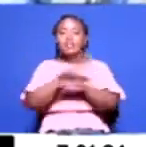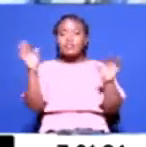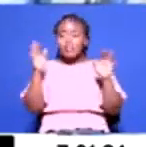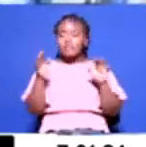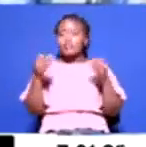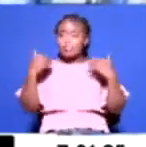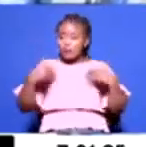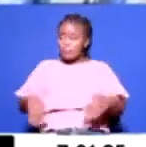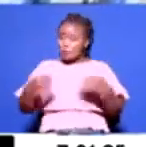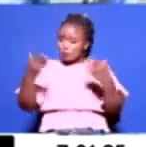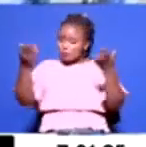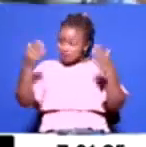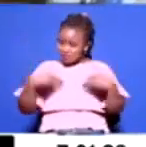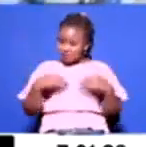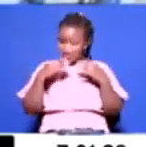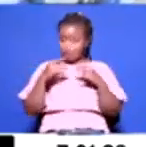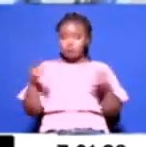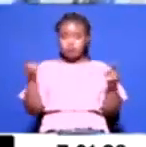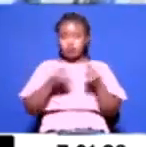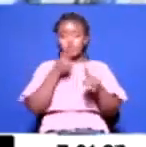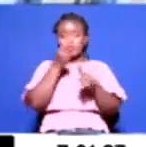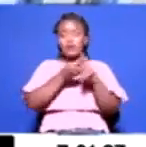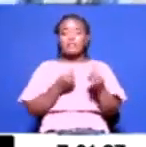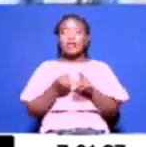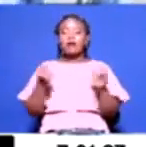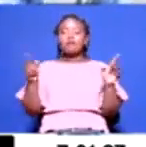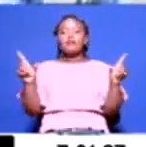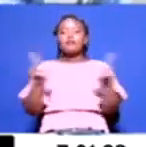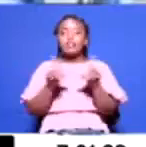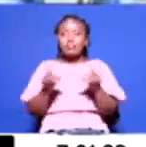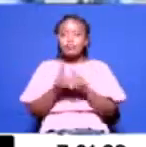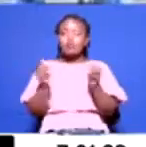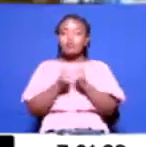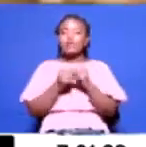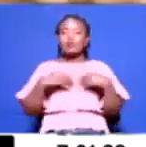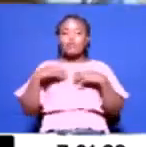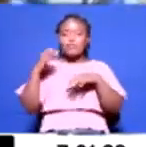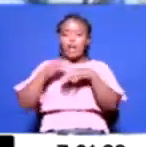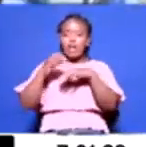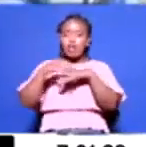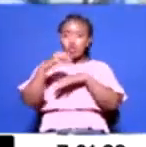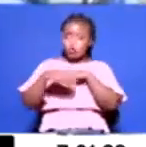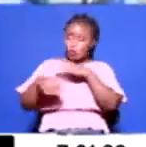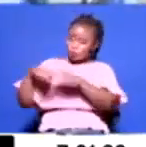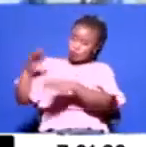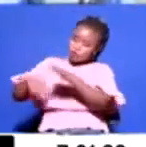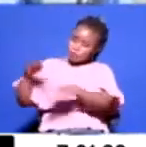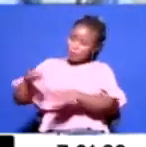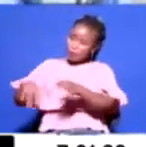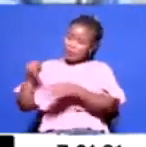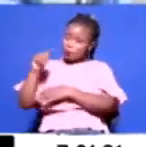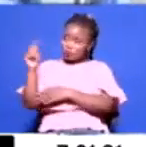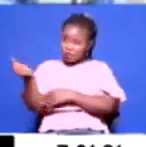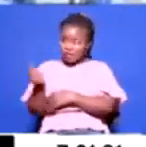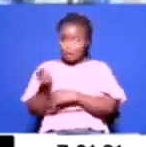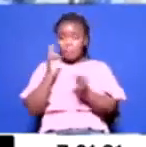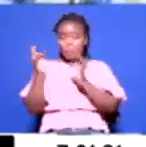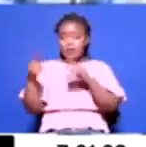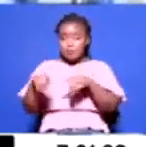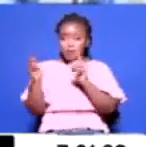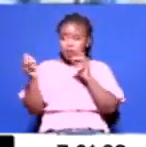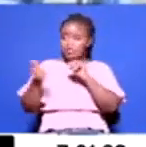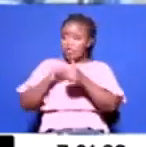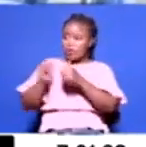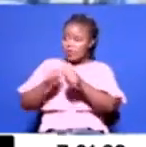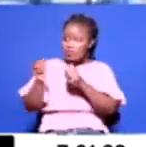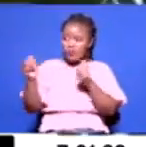interim certificate na tukiwa na huyo Sonko katika Bomas of Kenya. Na kama kungekuwa na mpinzani au yeye angekuwa ni mpinzani wangu,